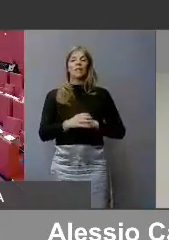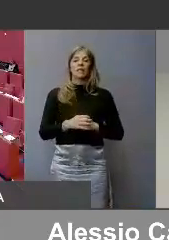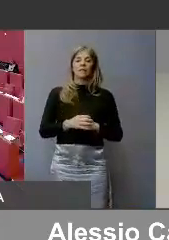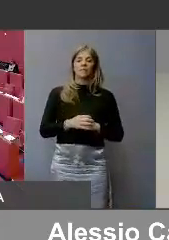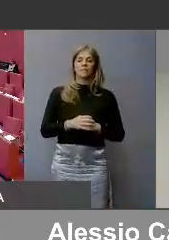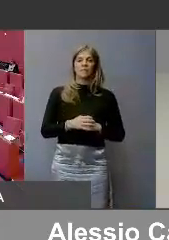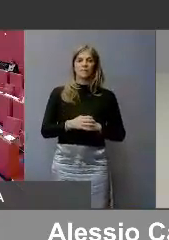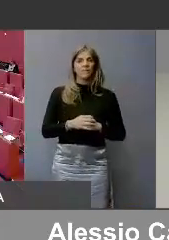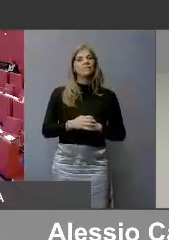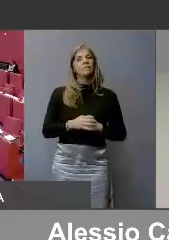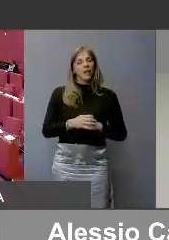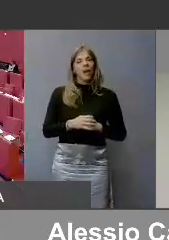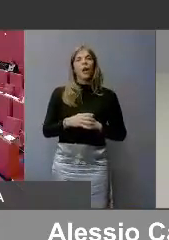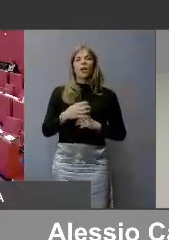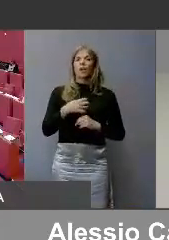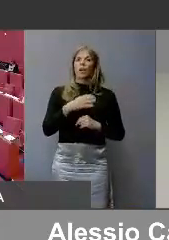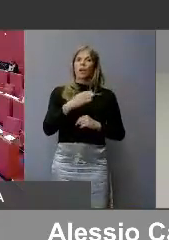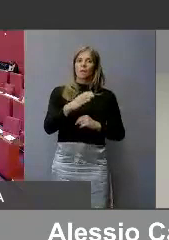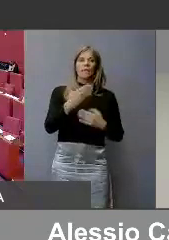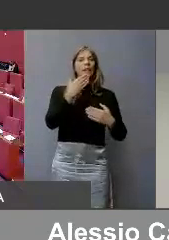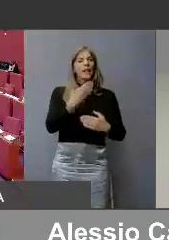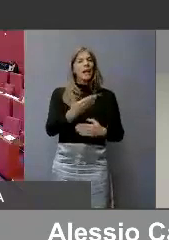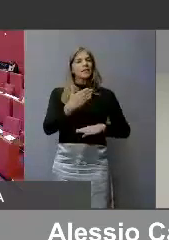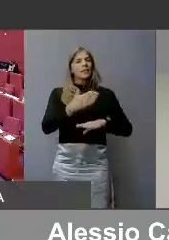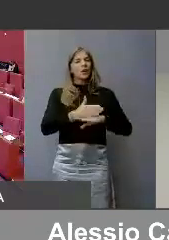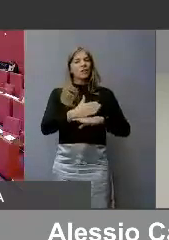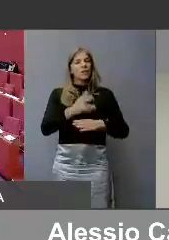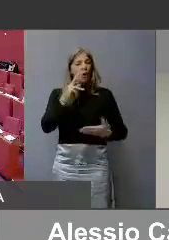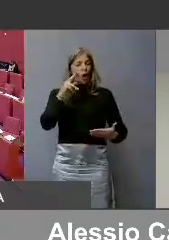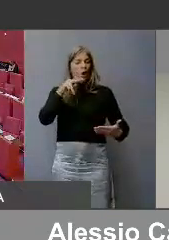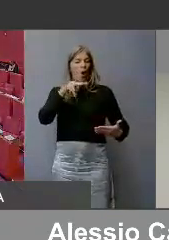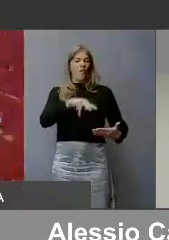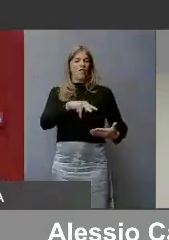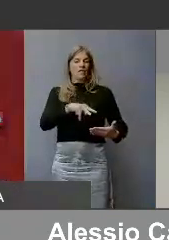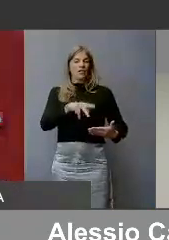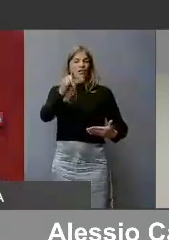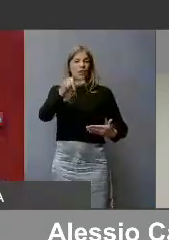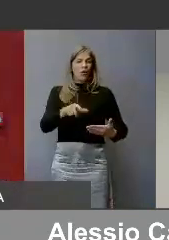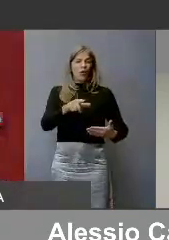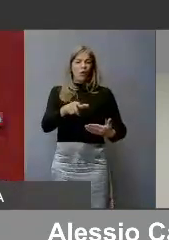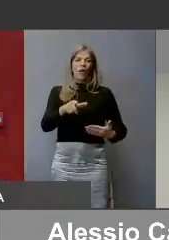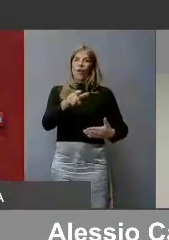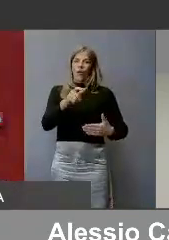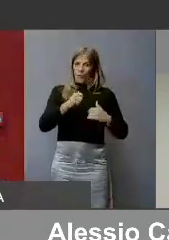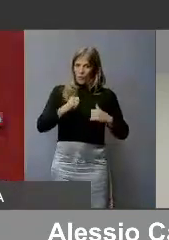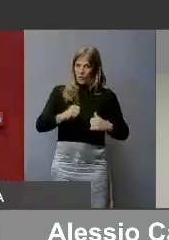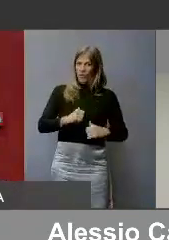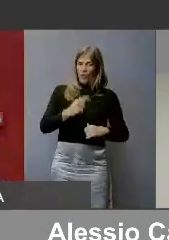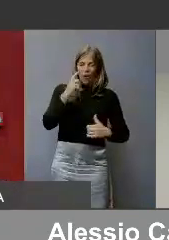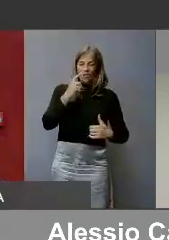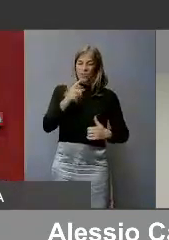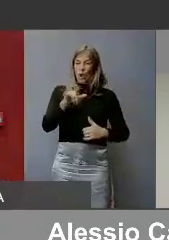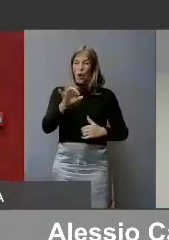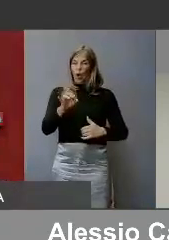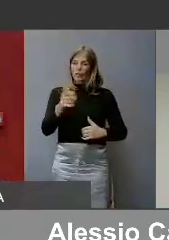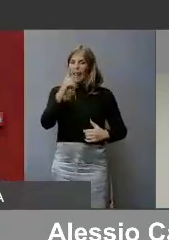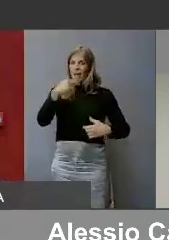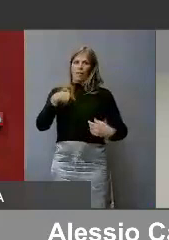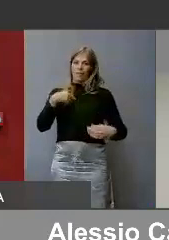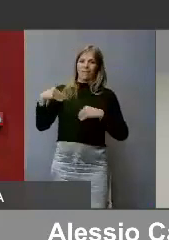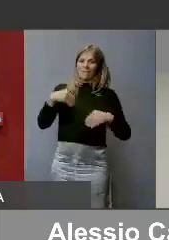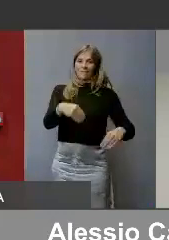grazie presidente grazie con sera quando ho visto che c'era su alla sua interrogazione ho chiesto di essere inserito per dare una